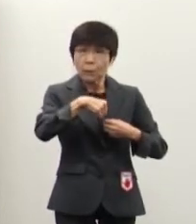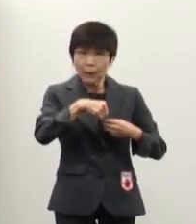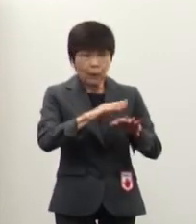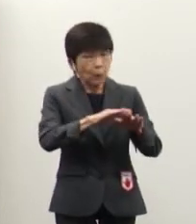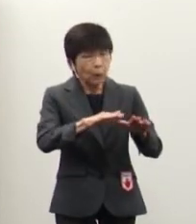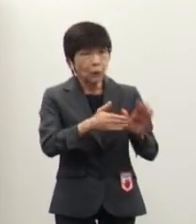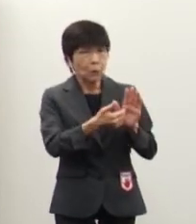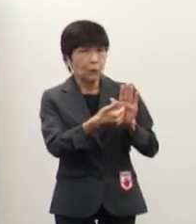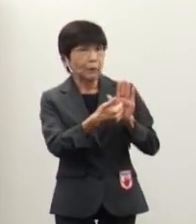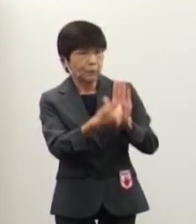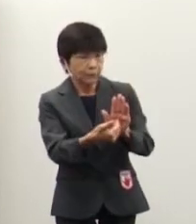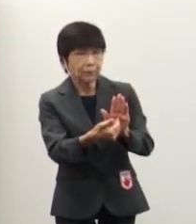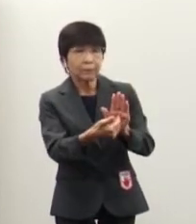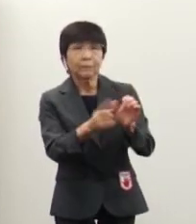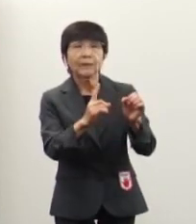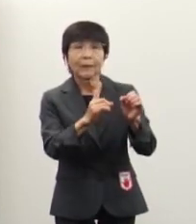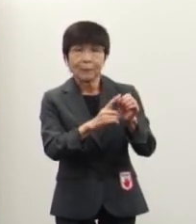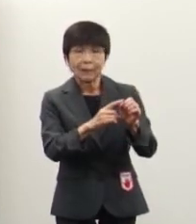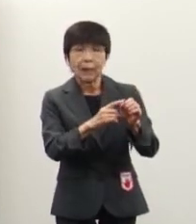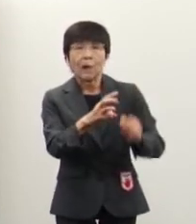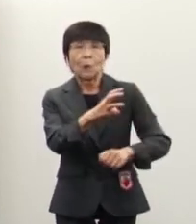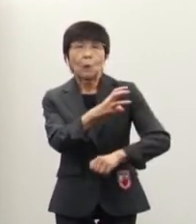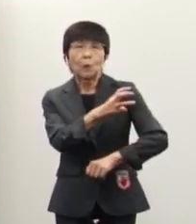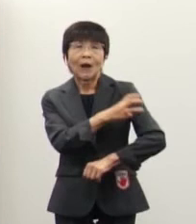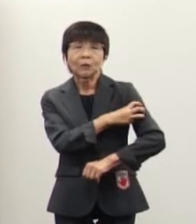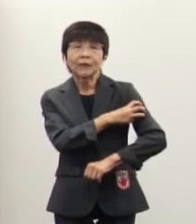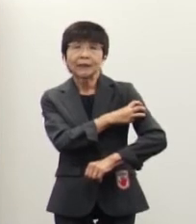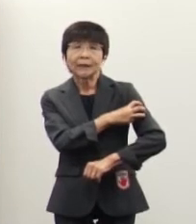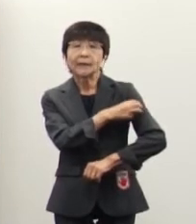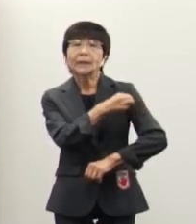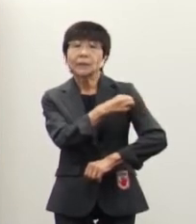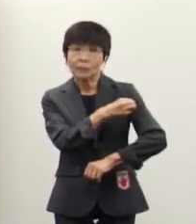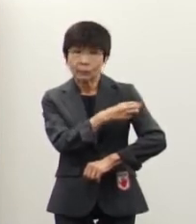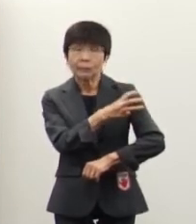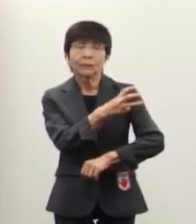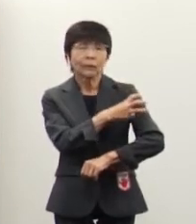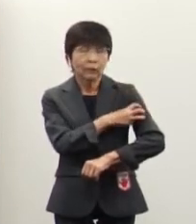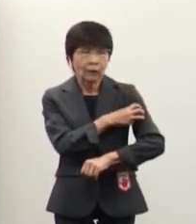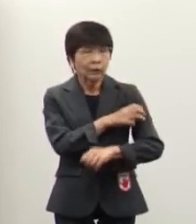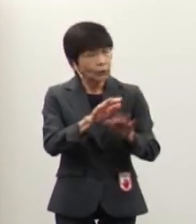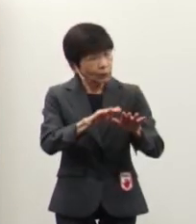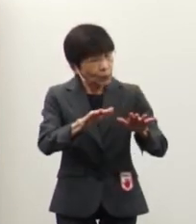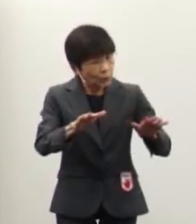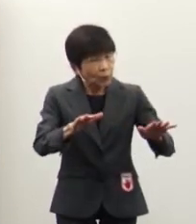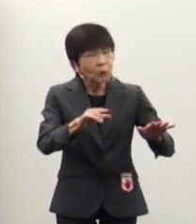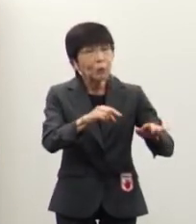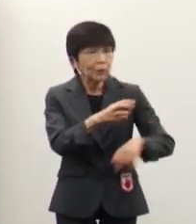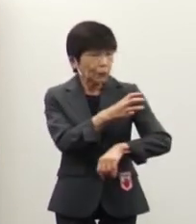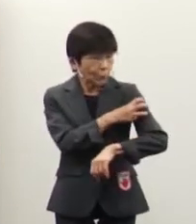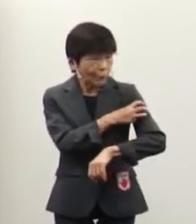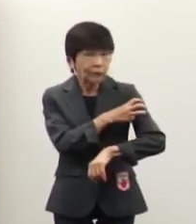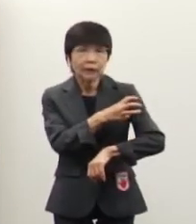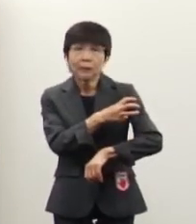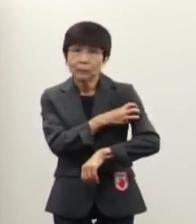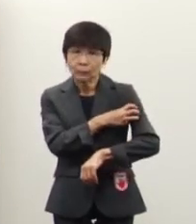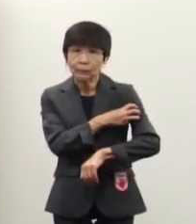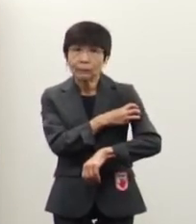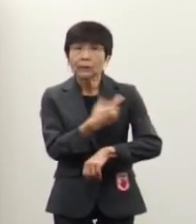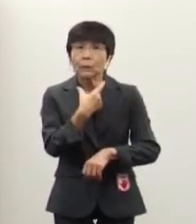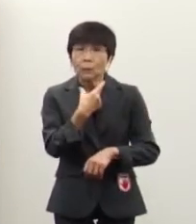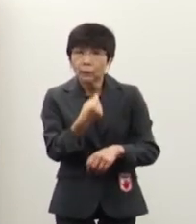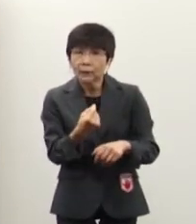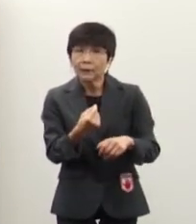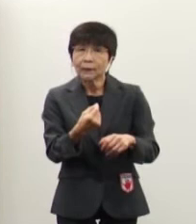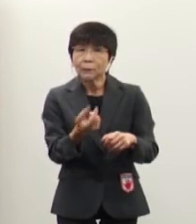環といたしまして、ワクチン接種に関する普及啓発をさらに強める内容を追加したいと思います。